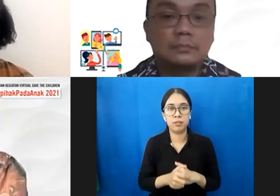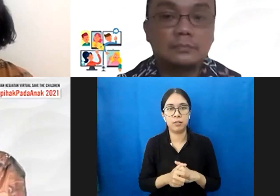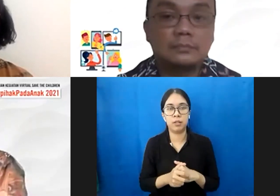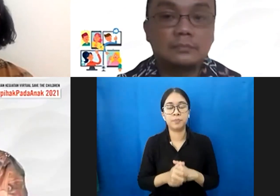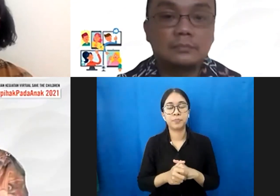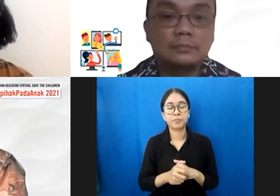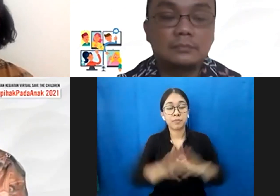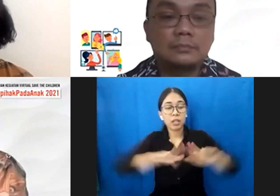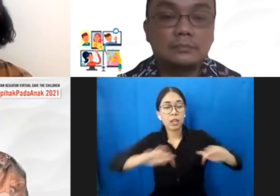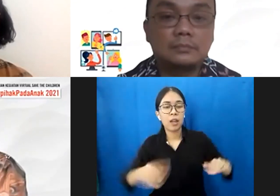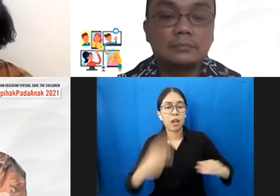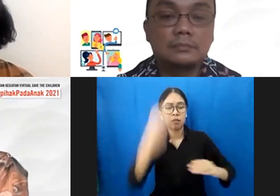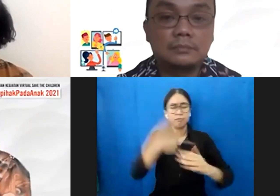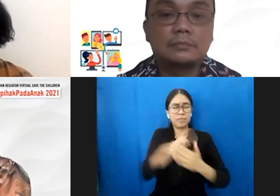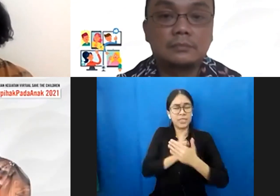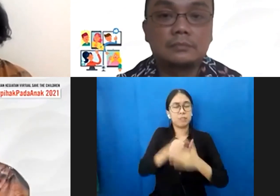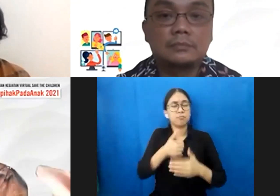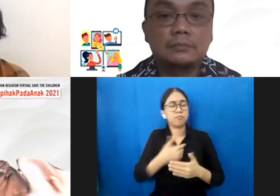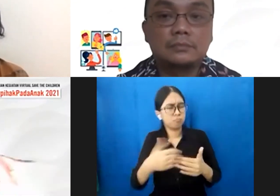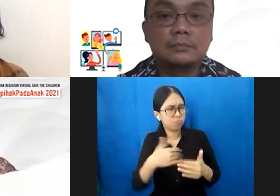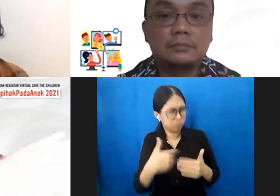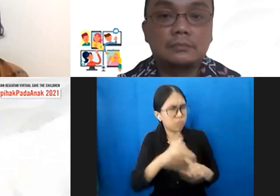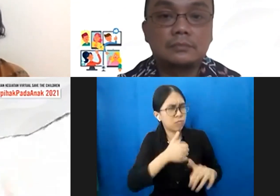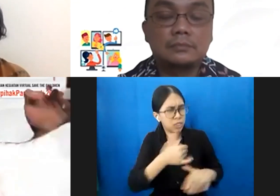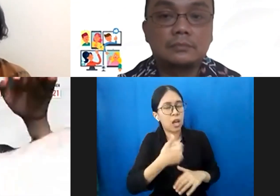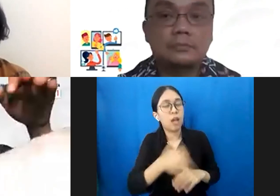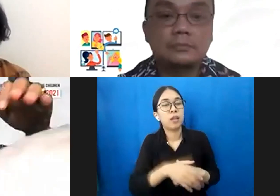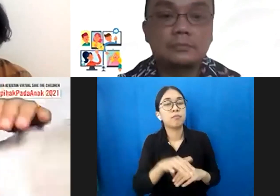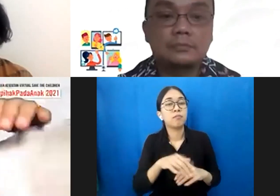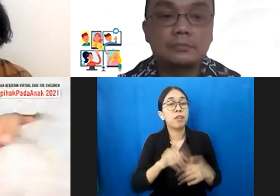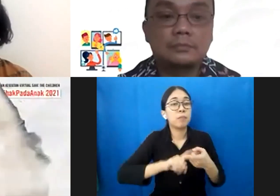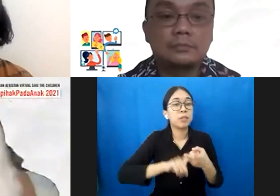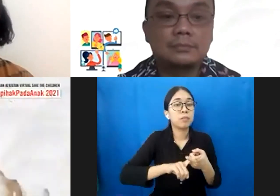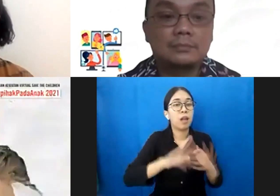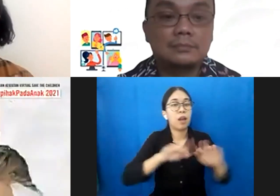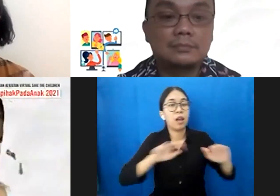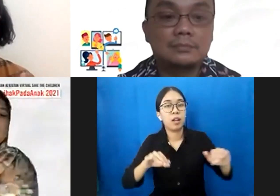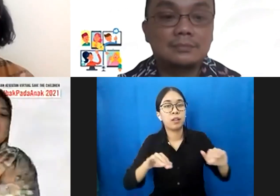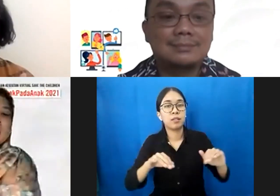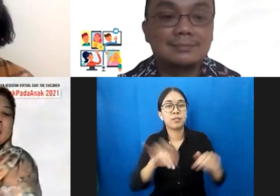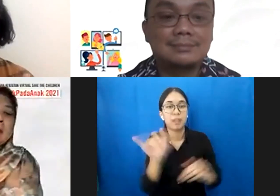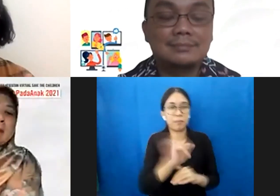karena kemudian ya sama ya teman-teman anak-anak di sini juga sama, saya karena juga punya